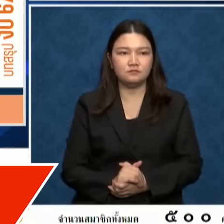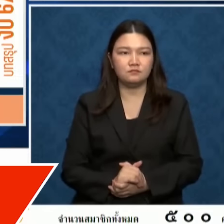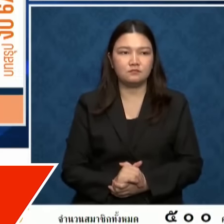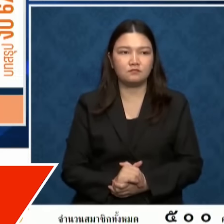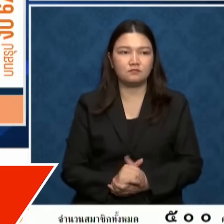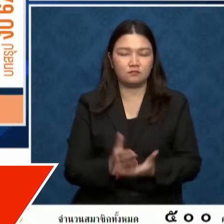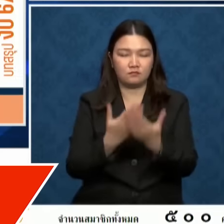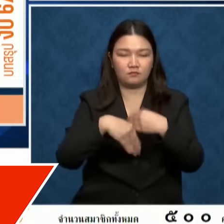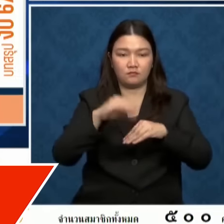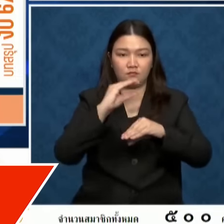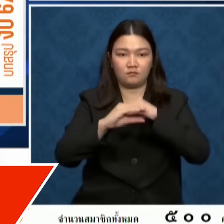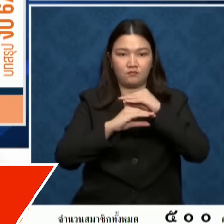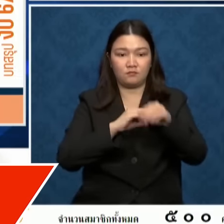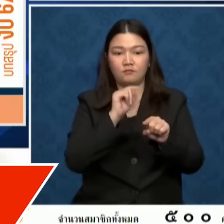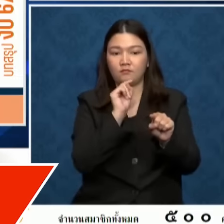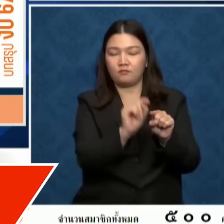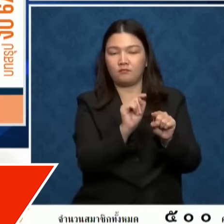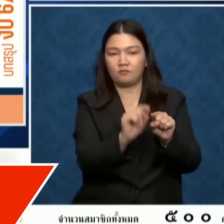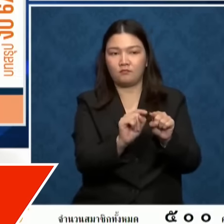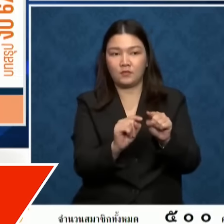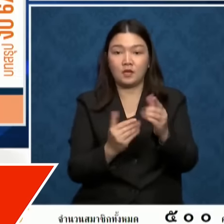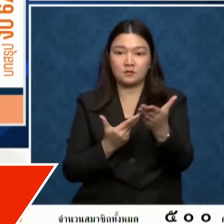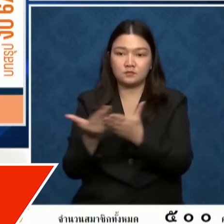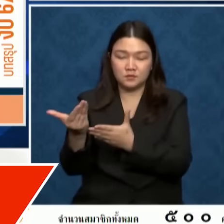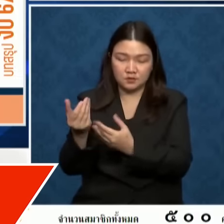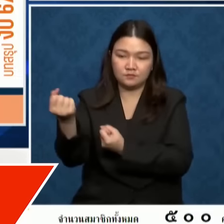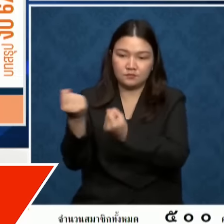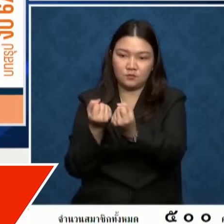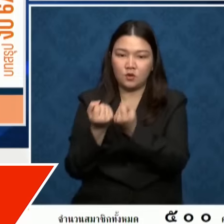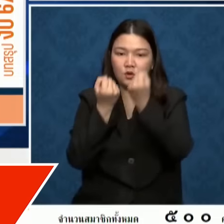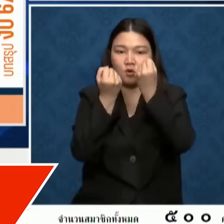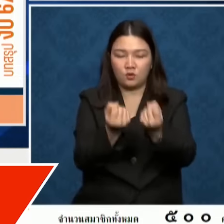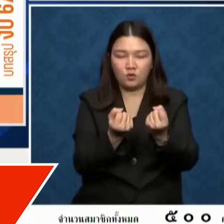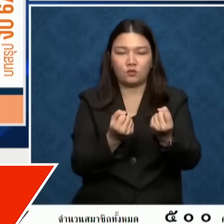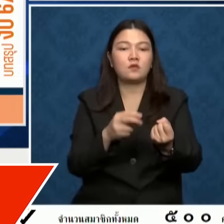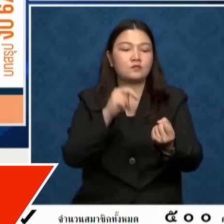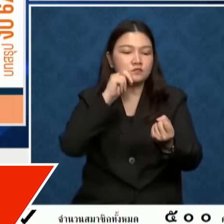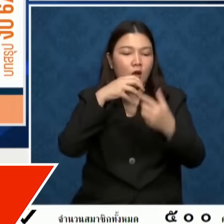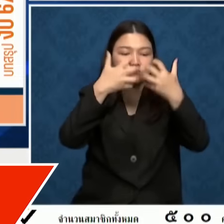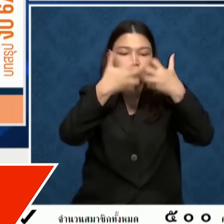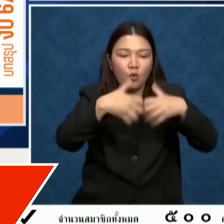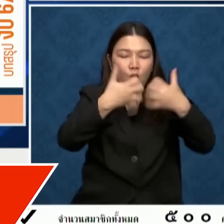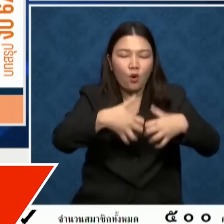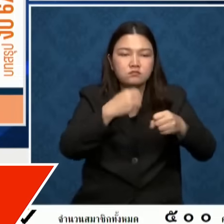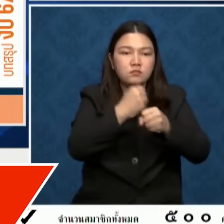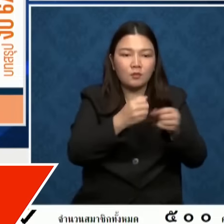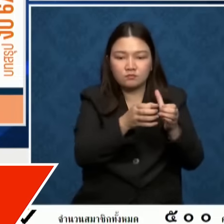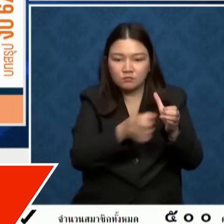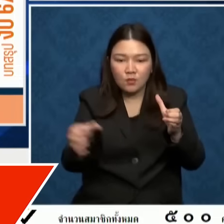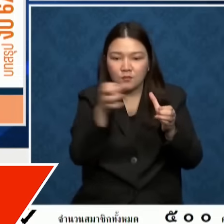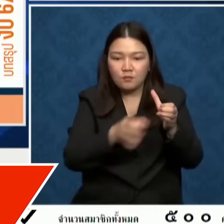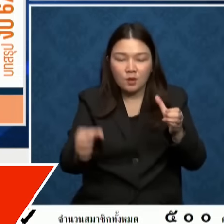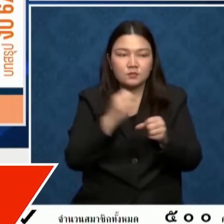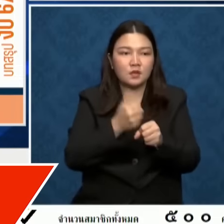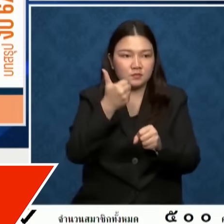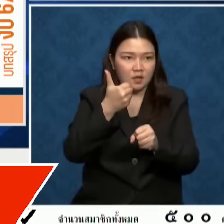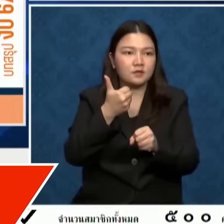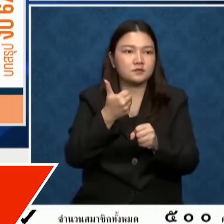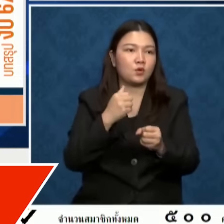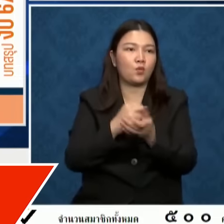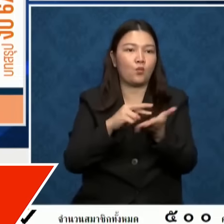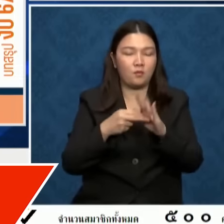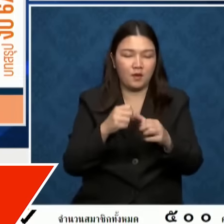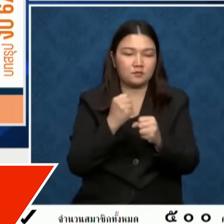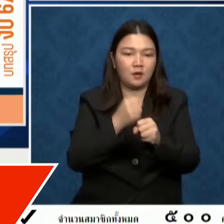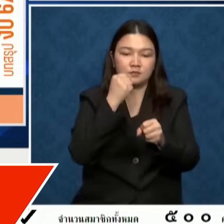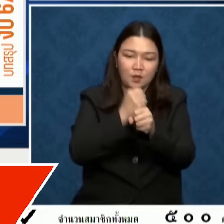ซึ่งโครงการนี้นะครั เป็นการจัดซื้อรถผลินำดื่ม 120 คัน และ 7,5 ล้านบาทนะครับผูกพั 2 ปีงบประมา